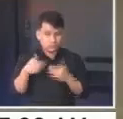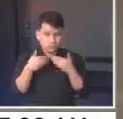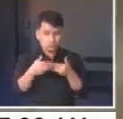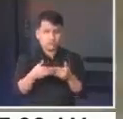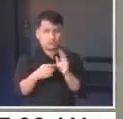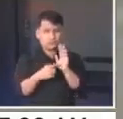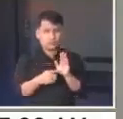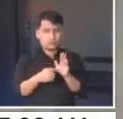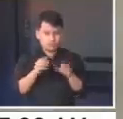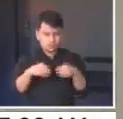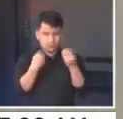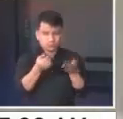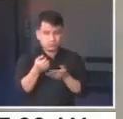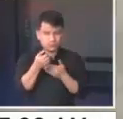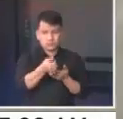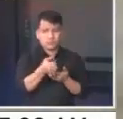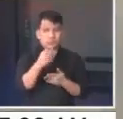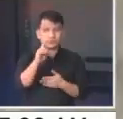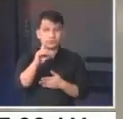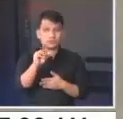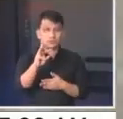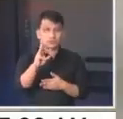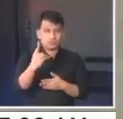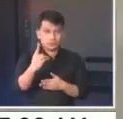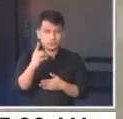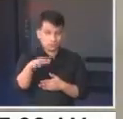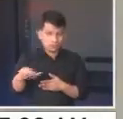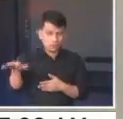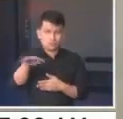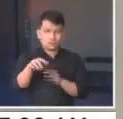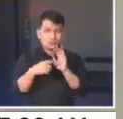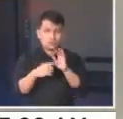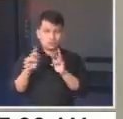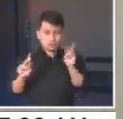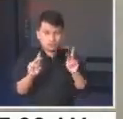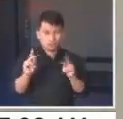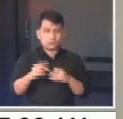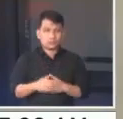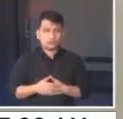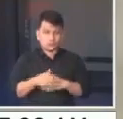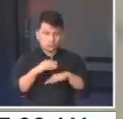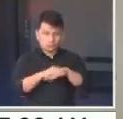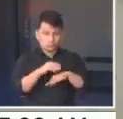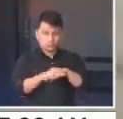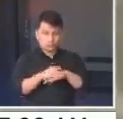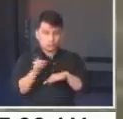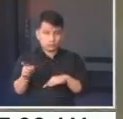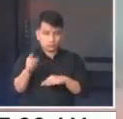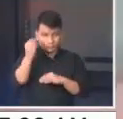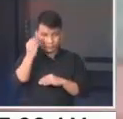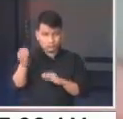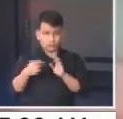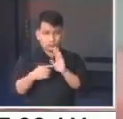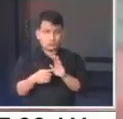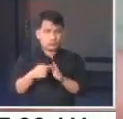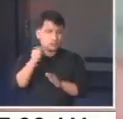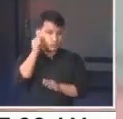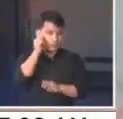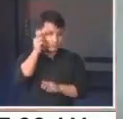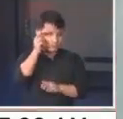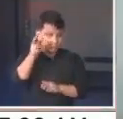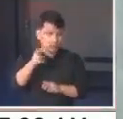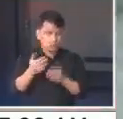Patuloy ang pagbibigay ng tulong ng DSWD sa mga apektadong residente. Babala ni Pag-asa weather forecaster Ariel